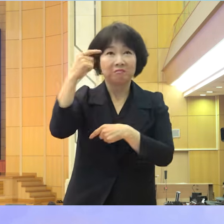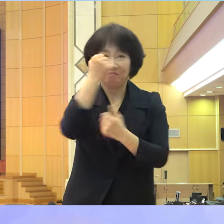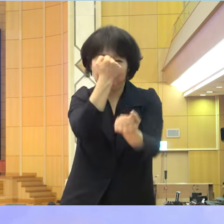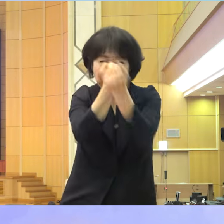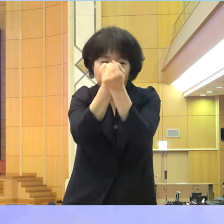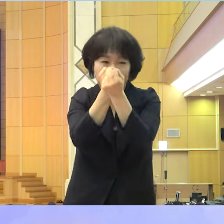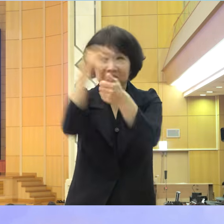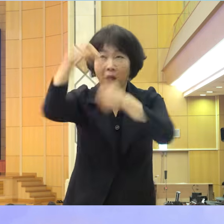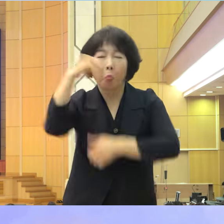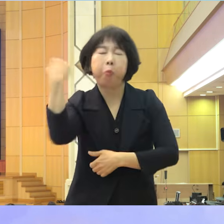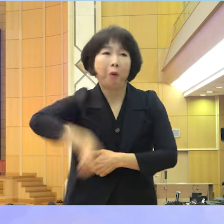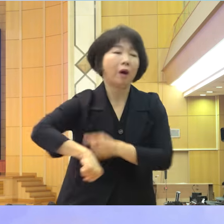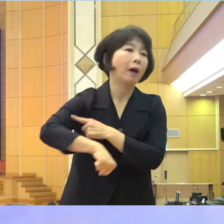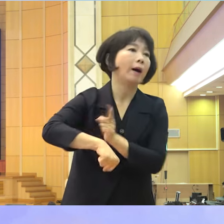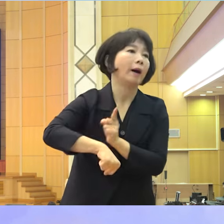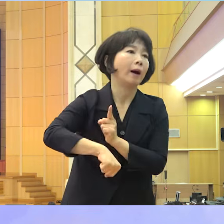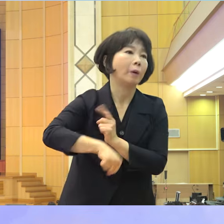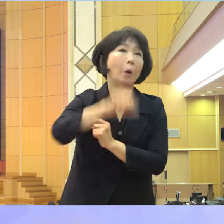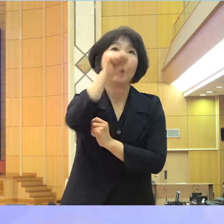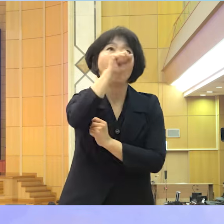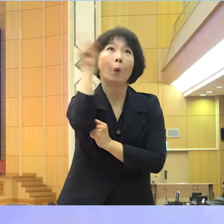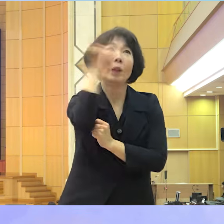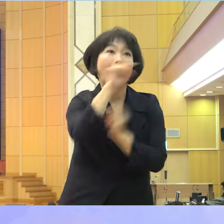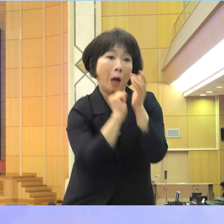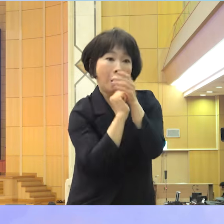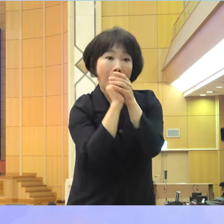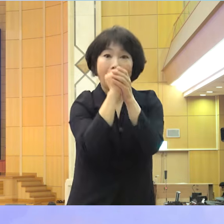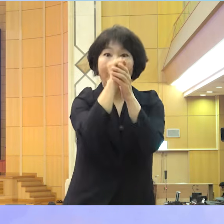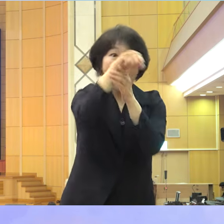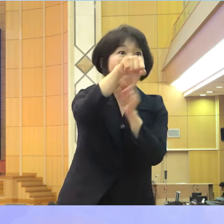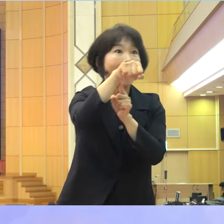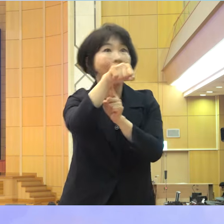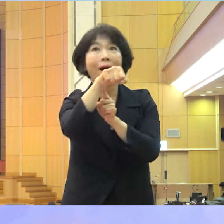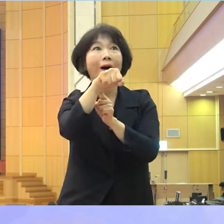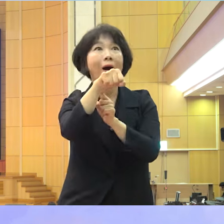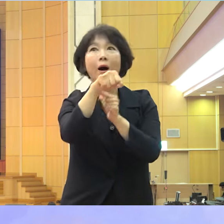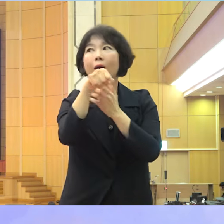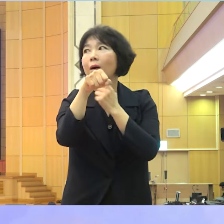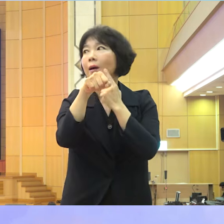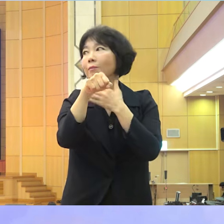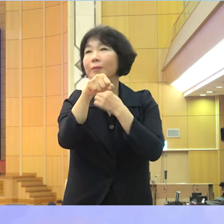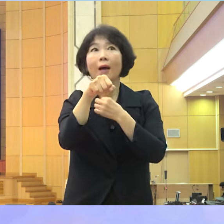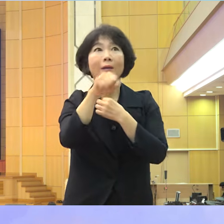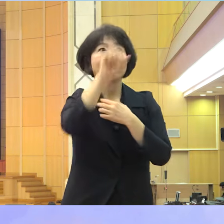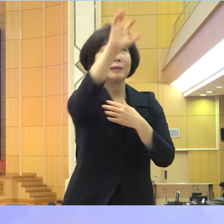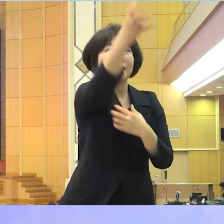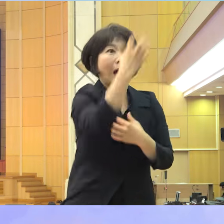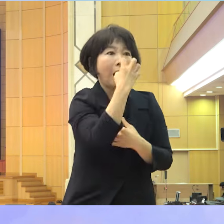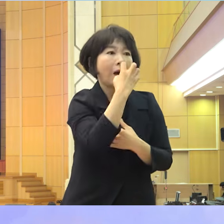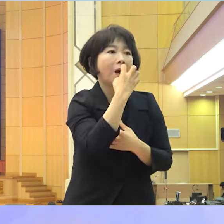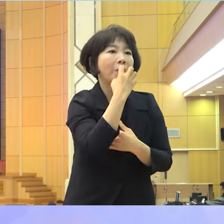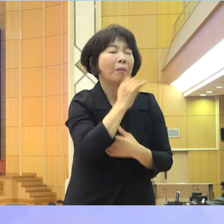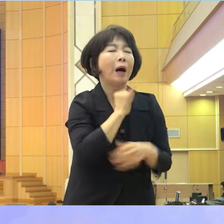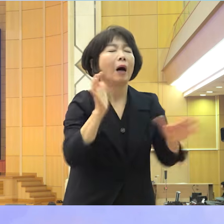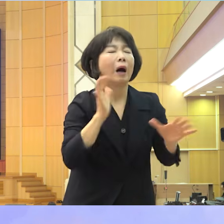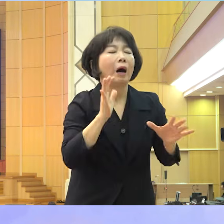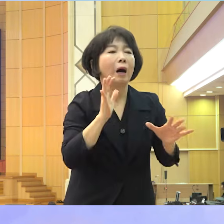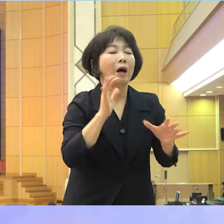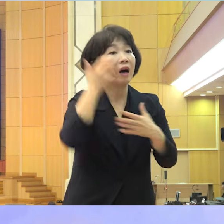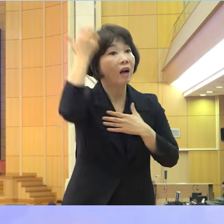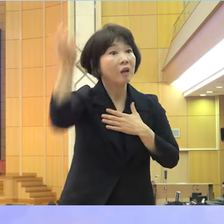따먹으면 정령 죽으리라. 이게 영혼이 죽는다는 뜻입니다. 생기를 불어넣었을 때는 내 속에